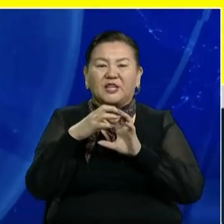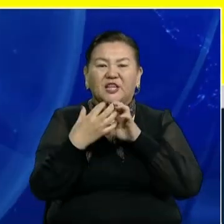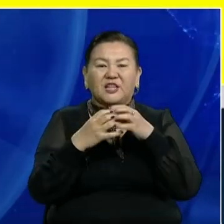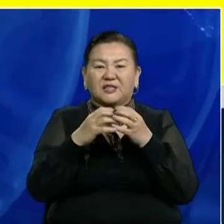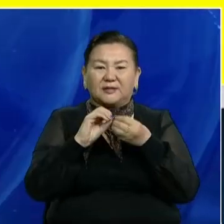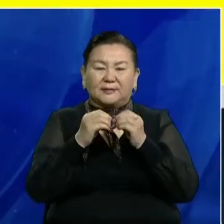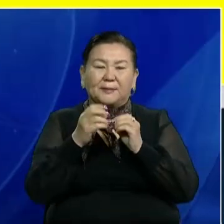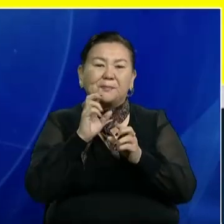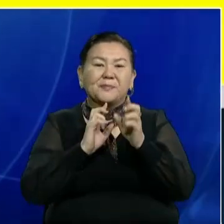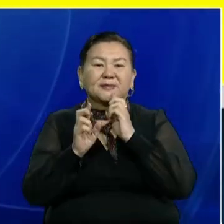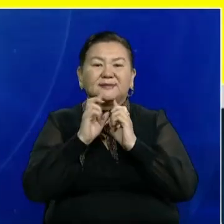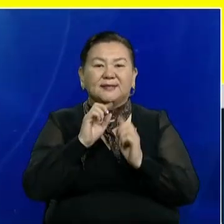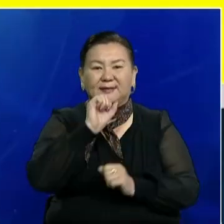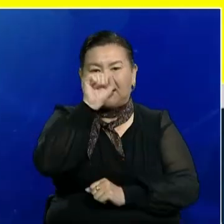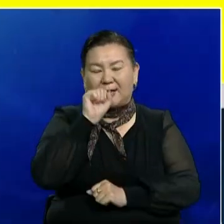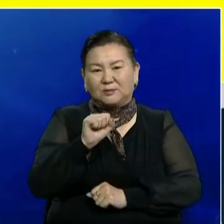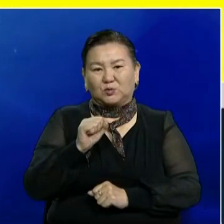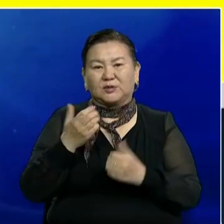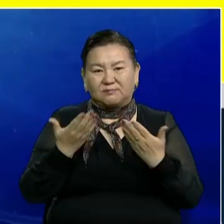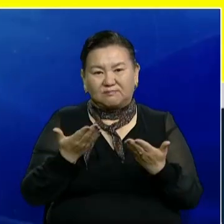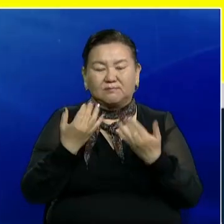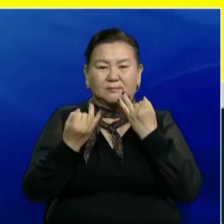ч тулгамдж байгаа асуудал штэ гэж ярьдаг.